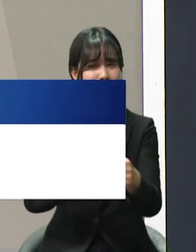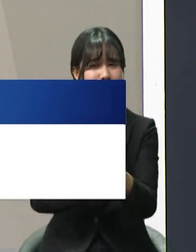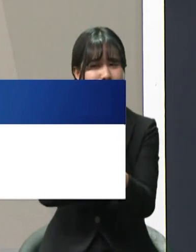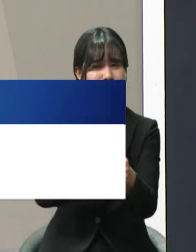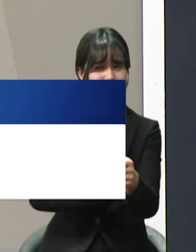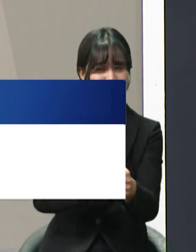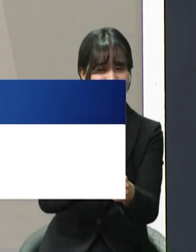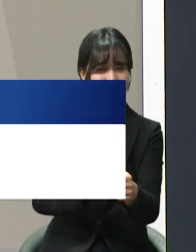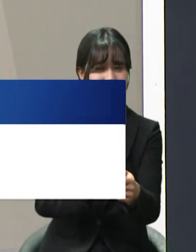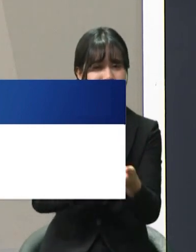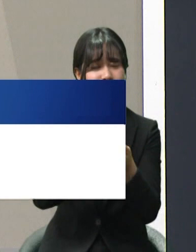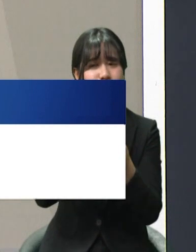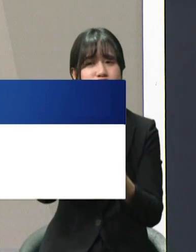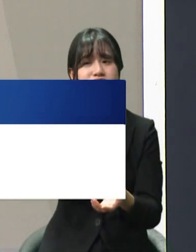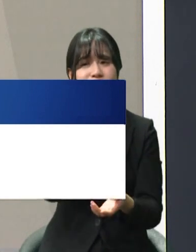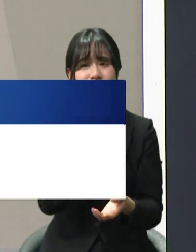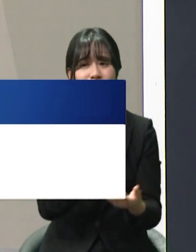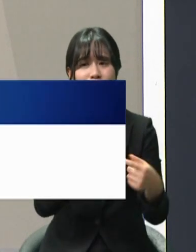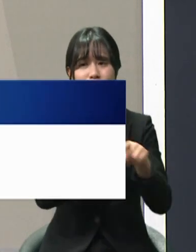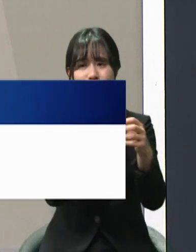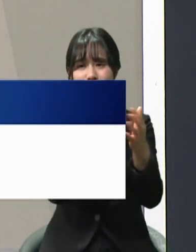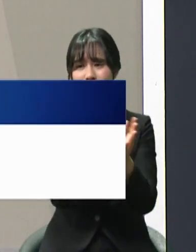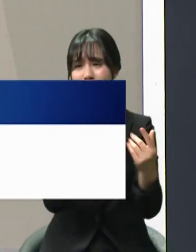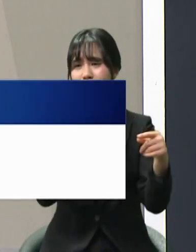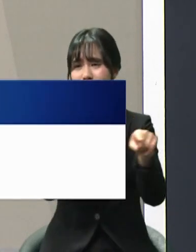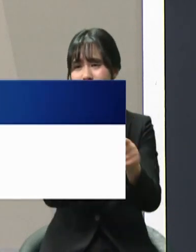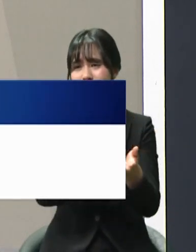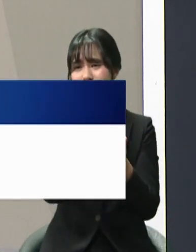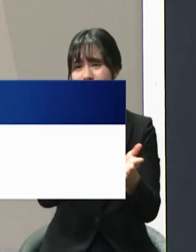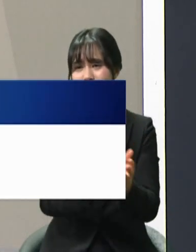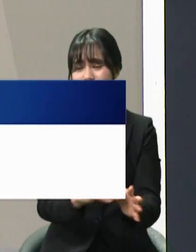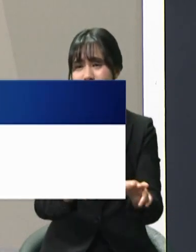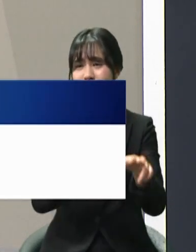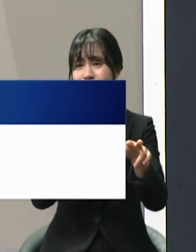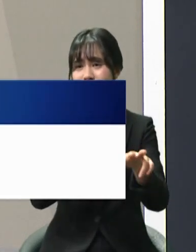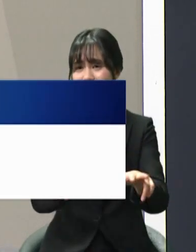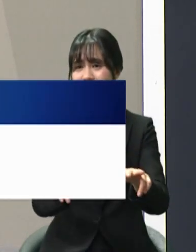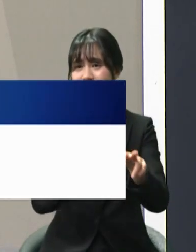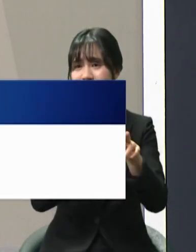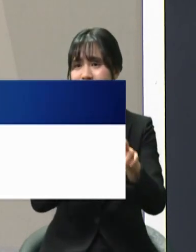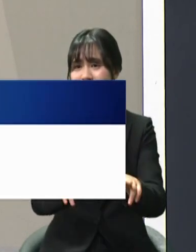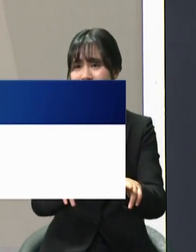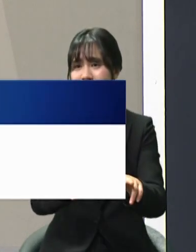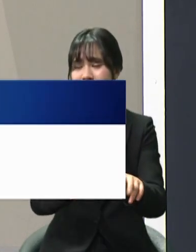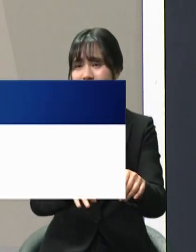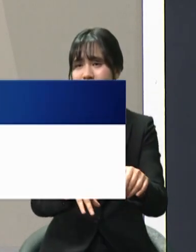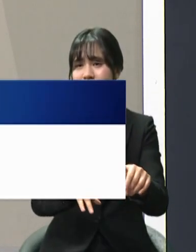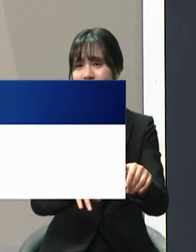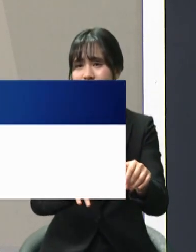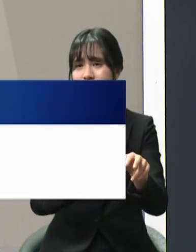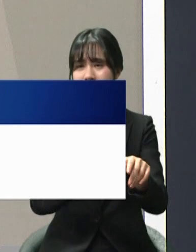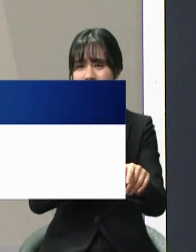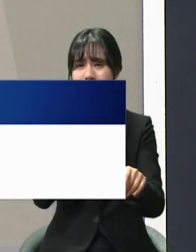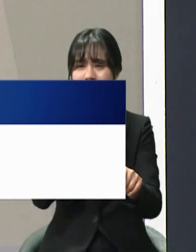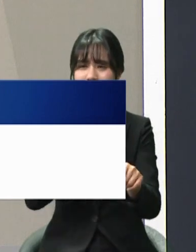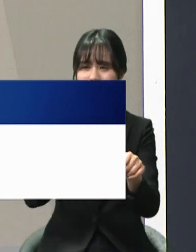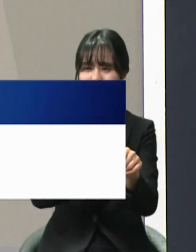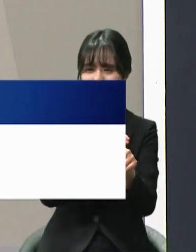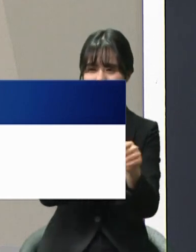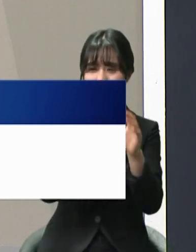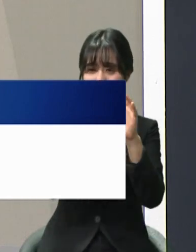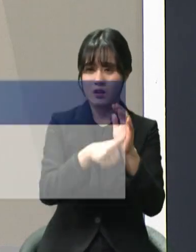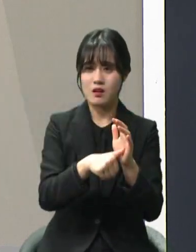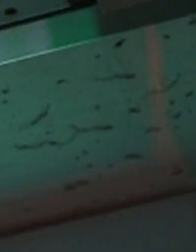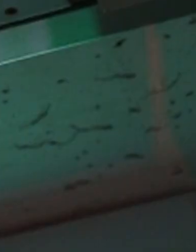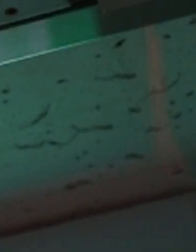쓰면서, 사실 더불어민주당도 같이 쓴 겁니다. 이 꼼수를 쓰면서 만들어진 이 표들이 사실 국민을 위해서 일할 수 있는